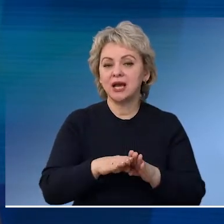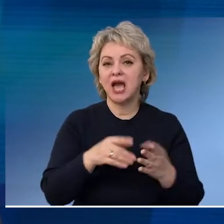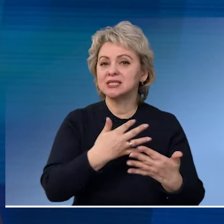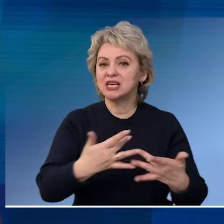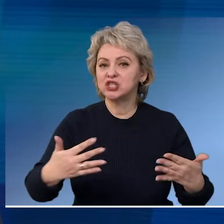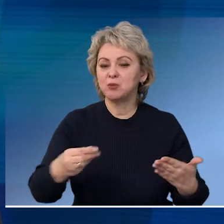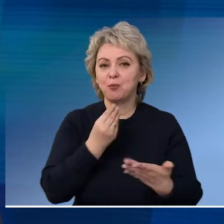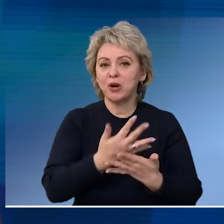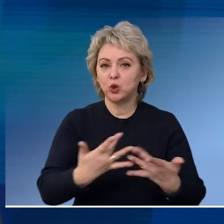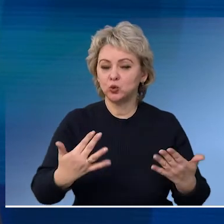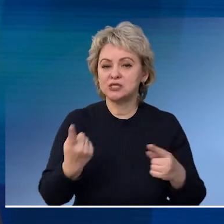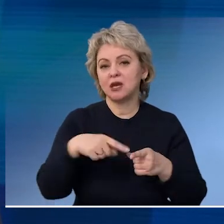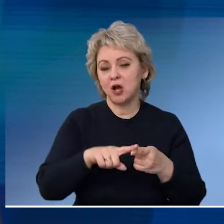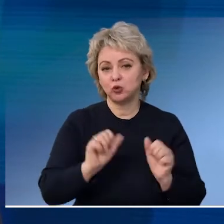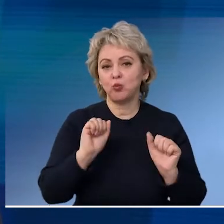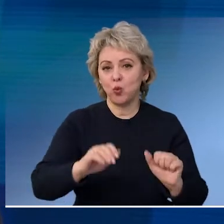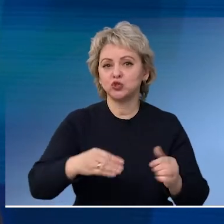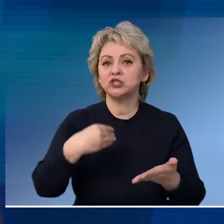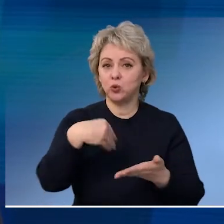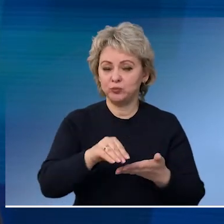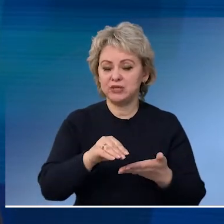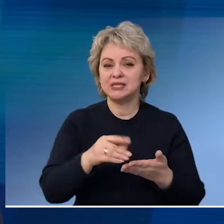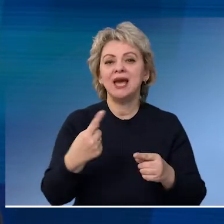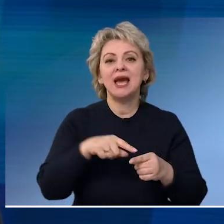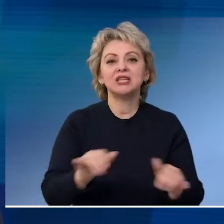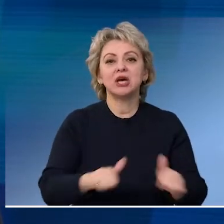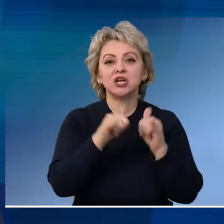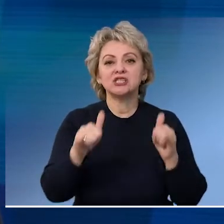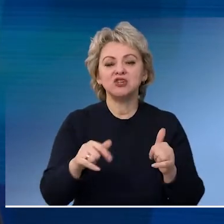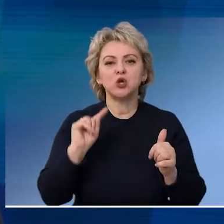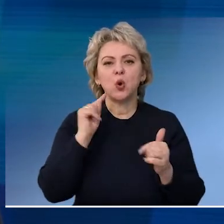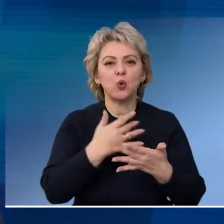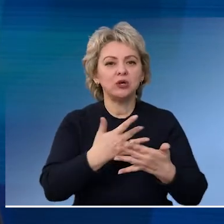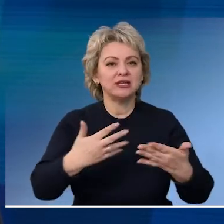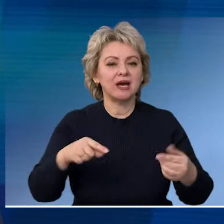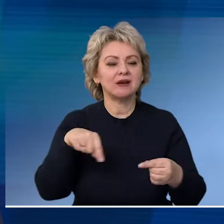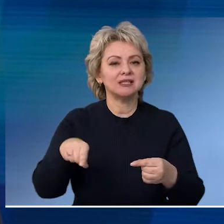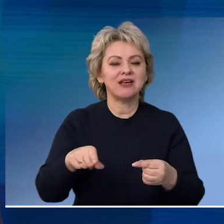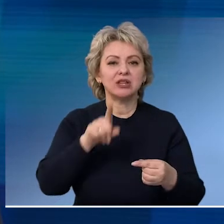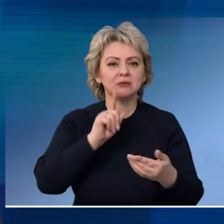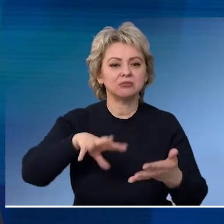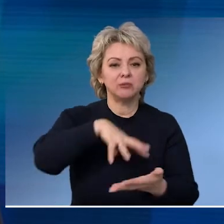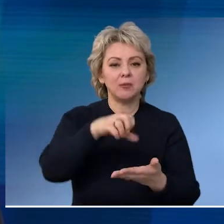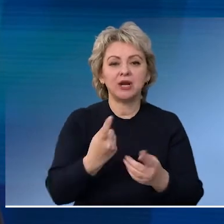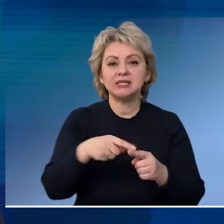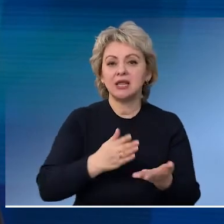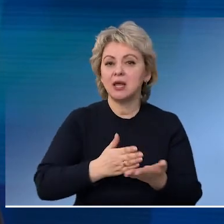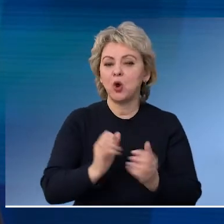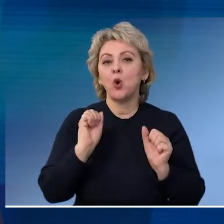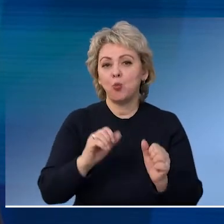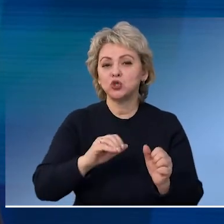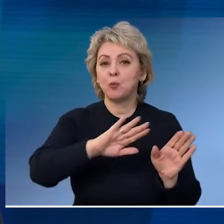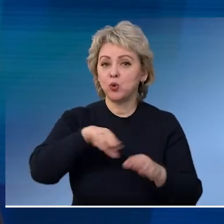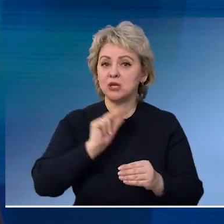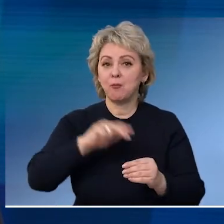вид и ассортимент продукции, который вы можете приобрести. Это развитие кулинарии различного направления, где вы можете